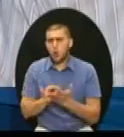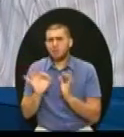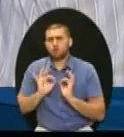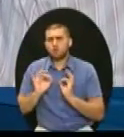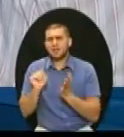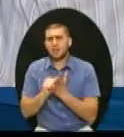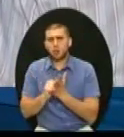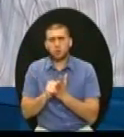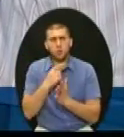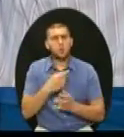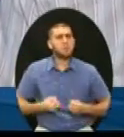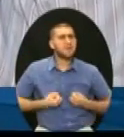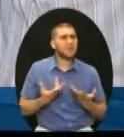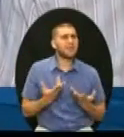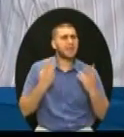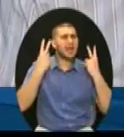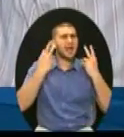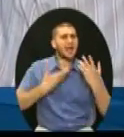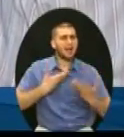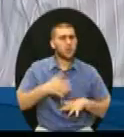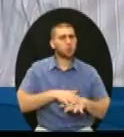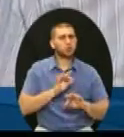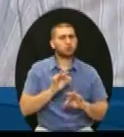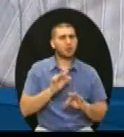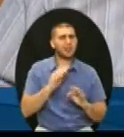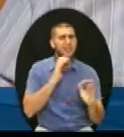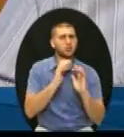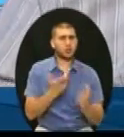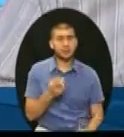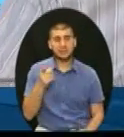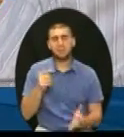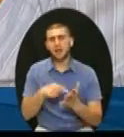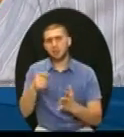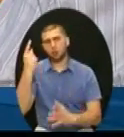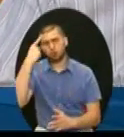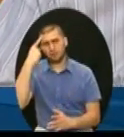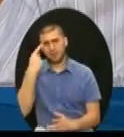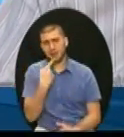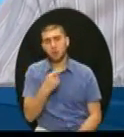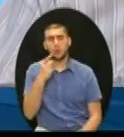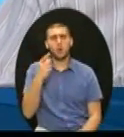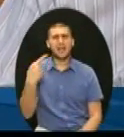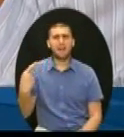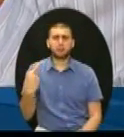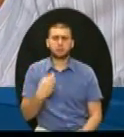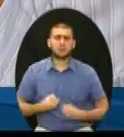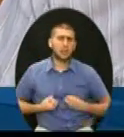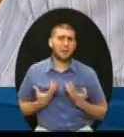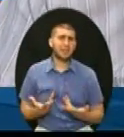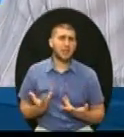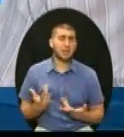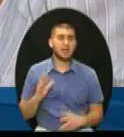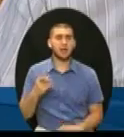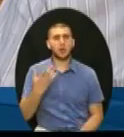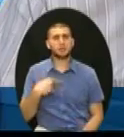עיתון. הוא מבטא את הלכי הרוח של אליטת התקשורת. אבל זה כי נוח לך לטעון את זה. הוא ביטא את דעתו, כי אם אתה